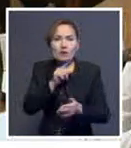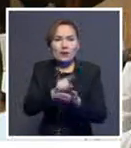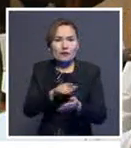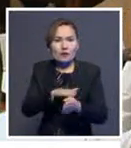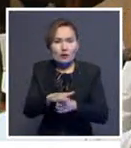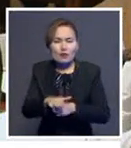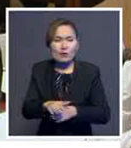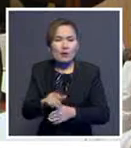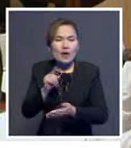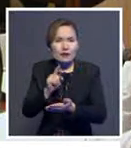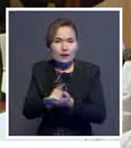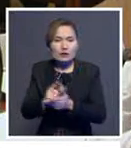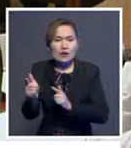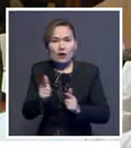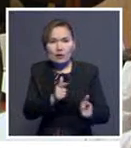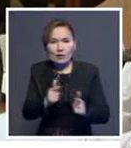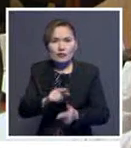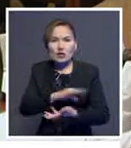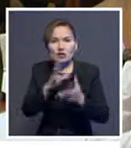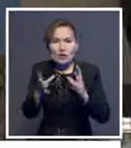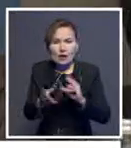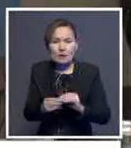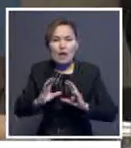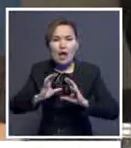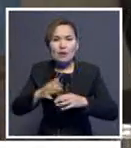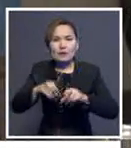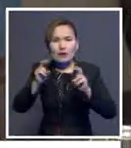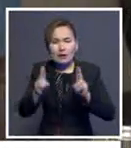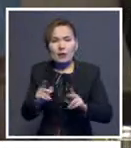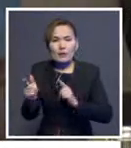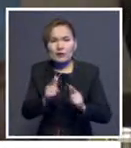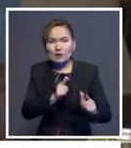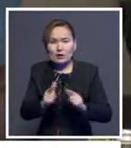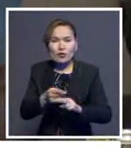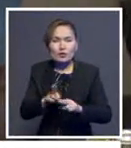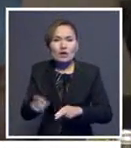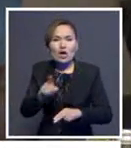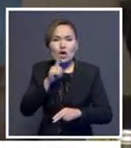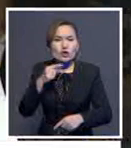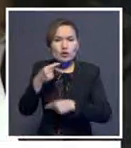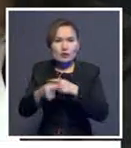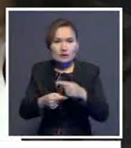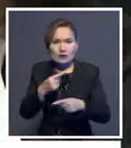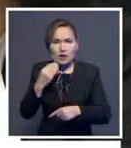тәжірибелік жағынан дайын болады. Жалпы әлемде кадр даярлауда буынаралық сабақтастық ұстаным деген бар.